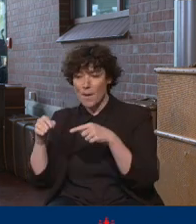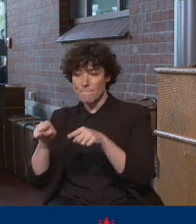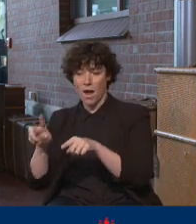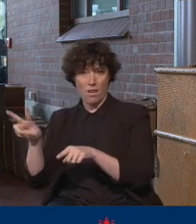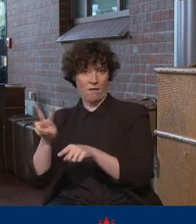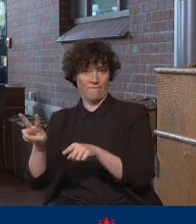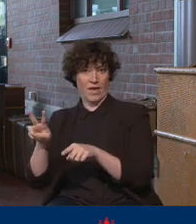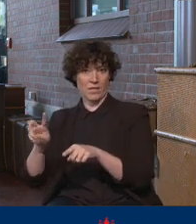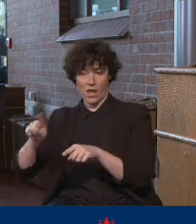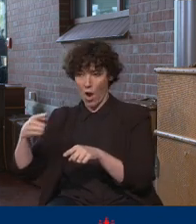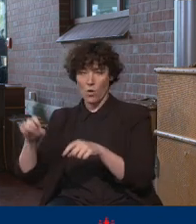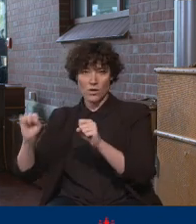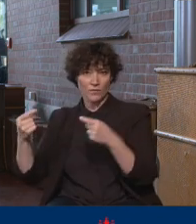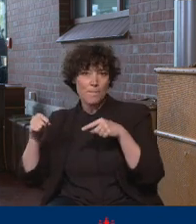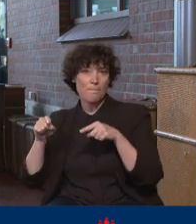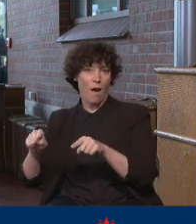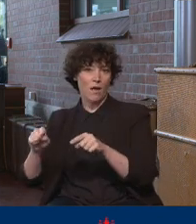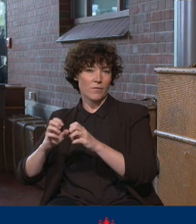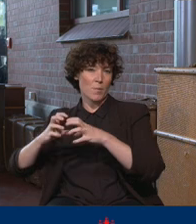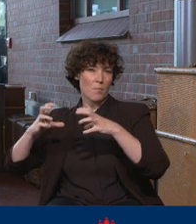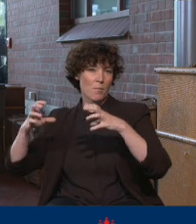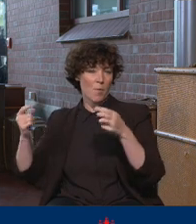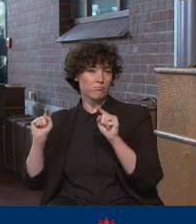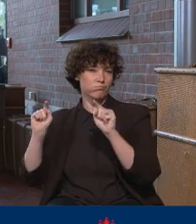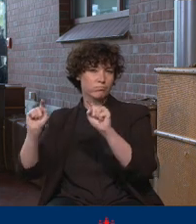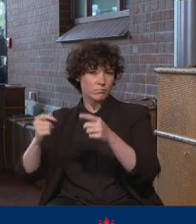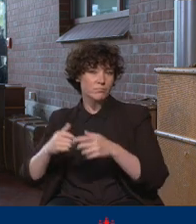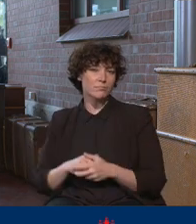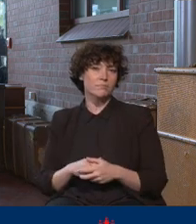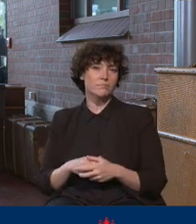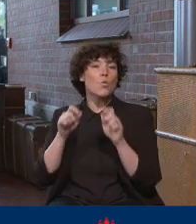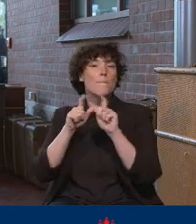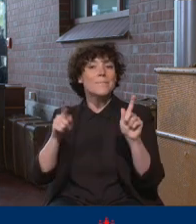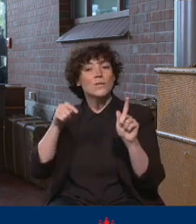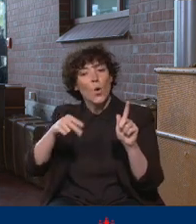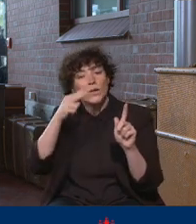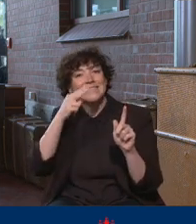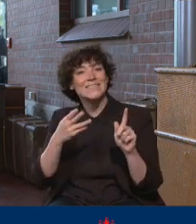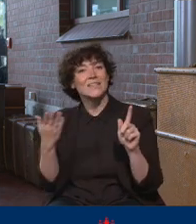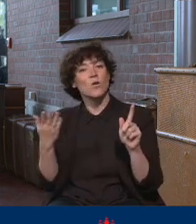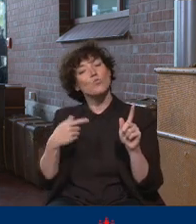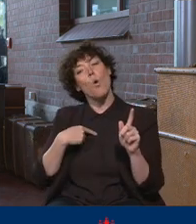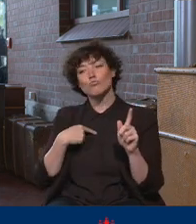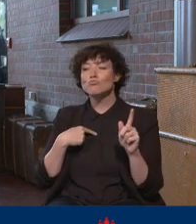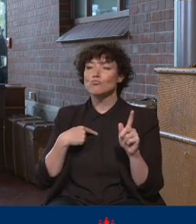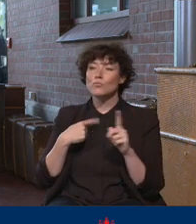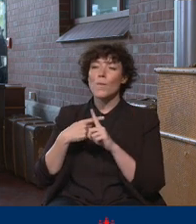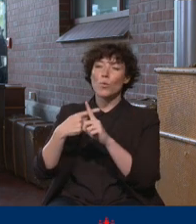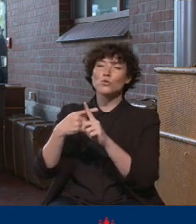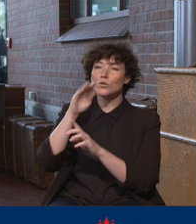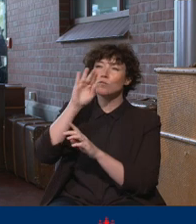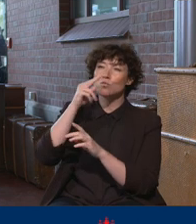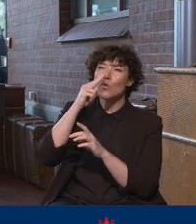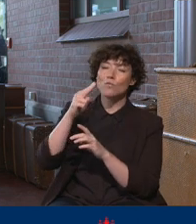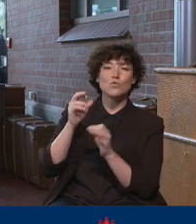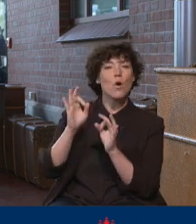siegerstraße mit dazu beteiligen und die bilder die wir heute gesehen haben da hab ich schon eine gewisse zuversicht das natürlich ganz